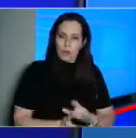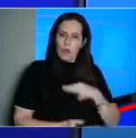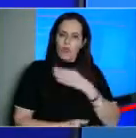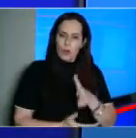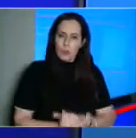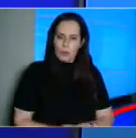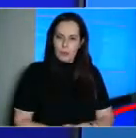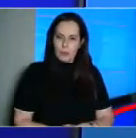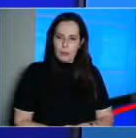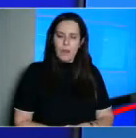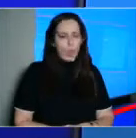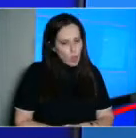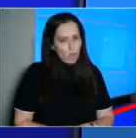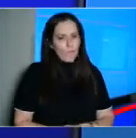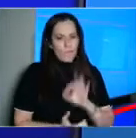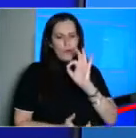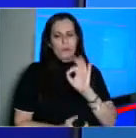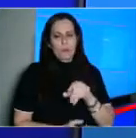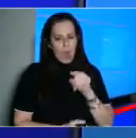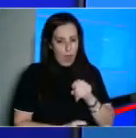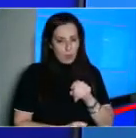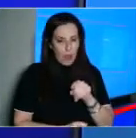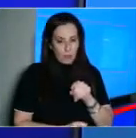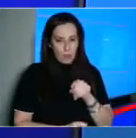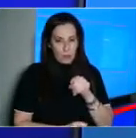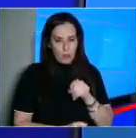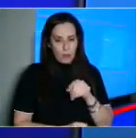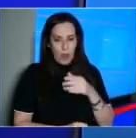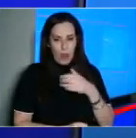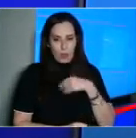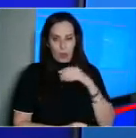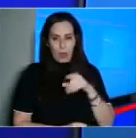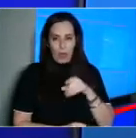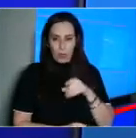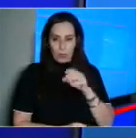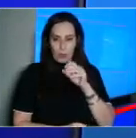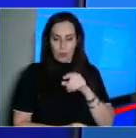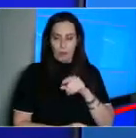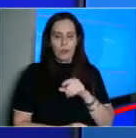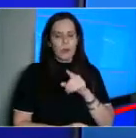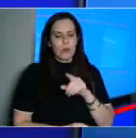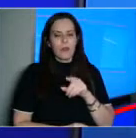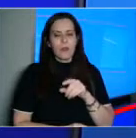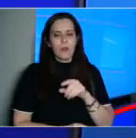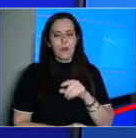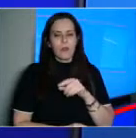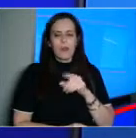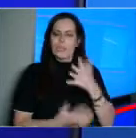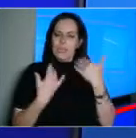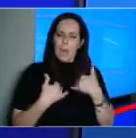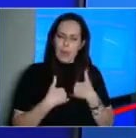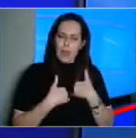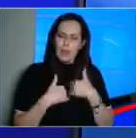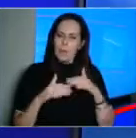שלומך? טוב. אתם, כאילו, אנחנו שידור ציבורי, אתם שידור ציבורי, אחים. אש. ספרי לי